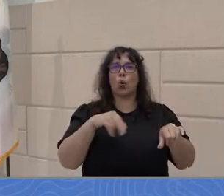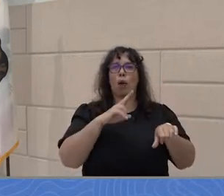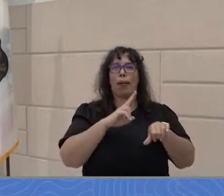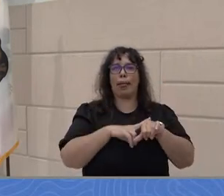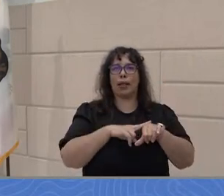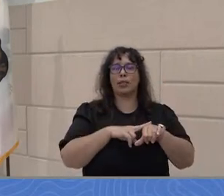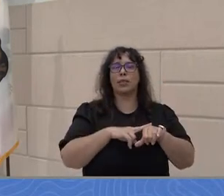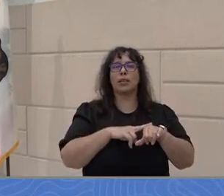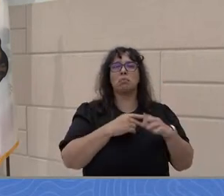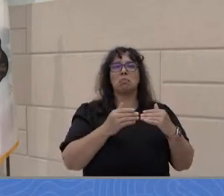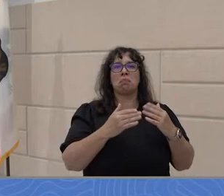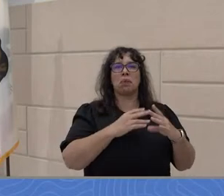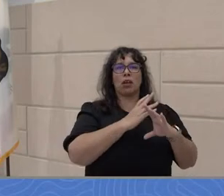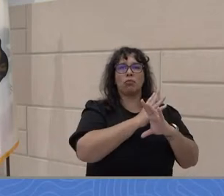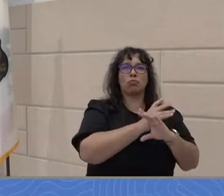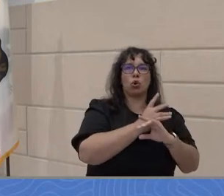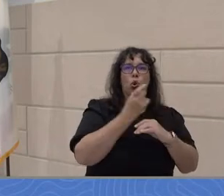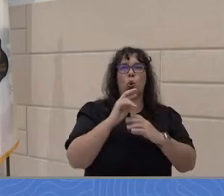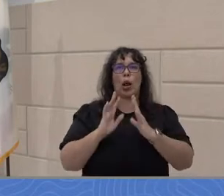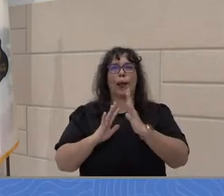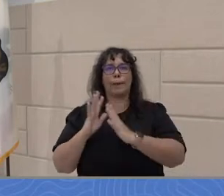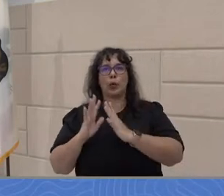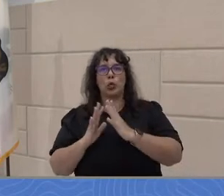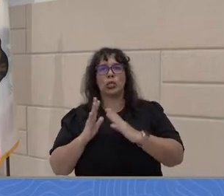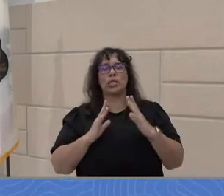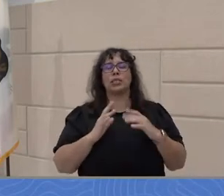ររយៈពេលជាង1ឆ្នាំហើយដែលសិស្សរៀននៅផ្ទះ